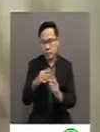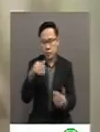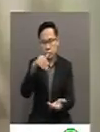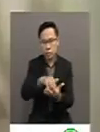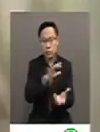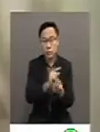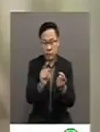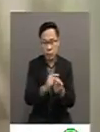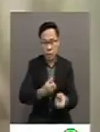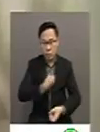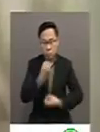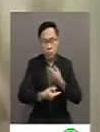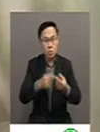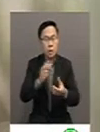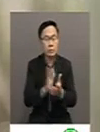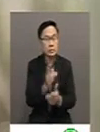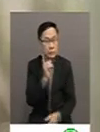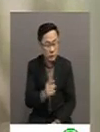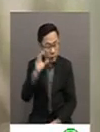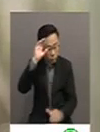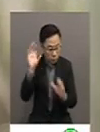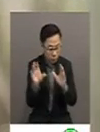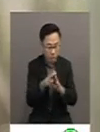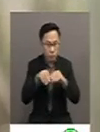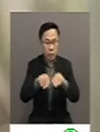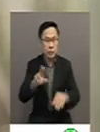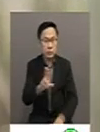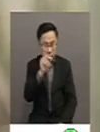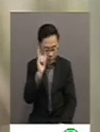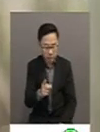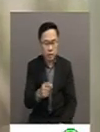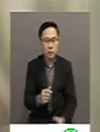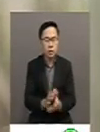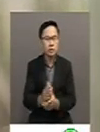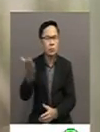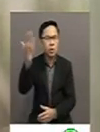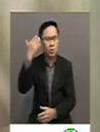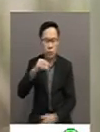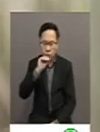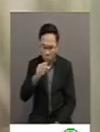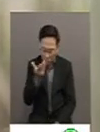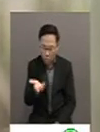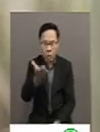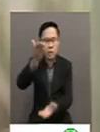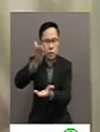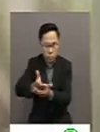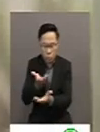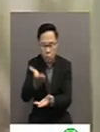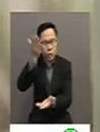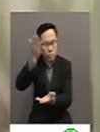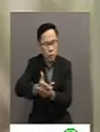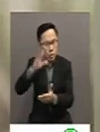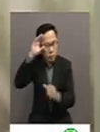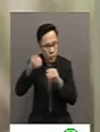ทยคุณเอ๋เองก็บอกนะครับว่ามีการนำภาพของเธอไปใช้จริงทางที่เคยทำเรื่องร้องขอไม่ใช้ไปสักพักแล้วนะ